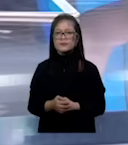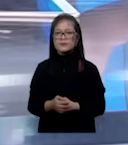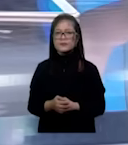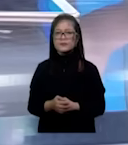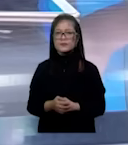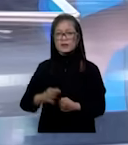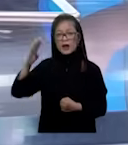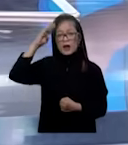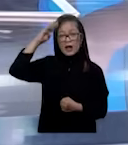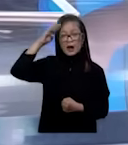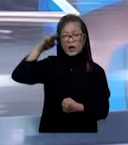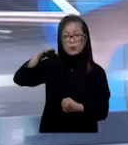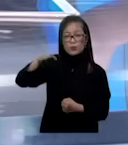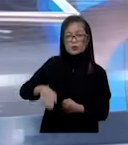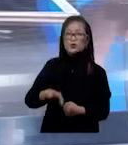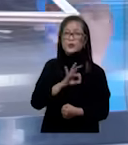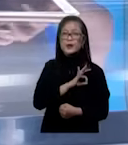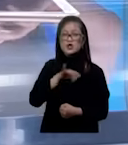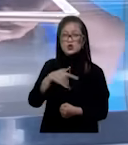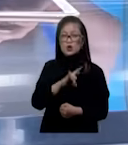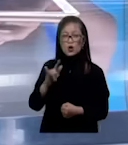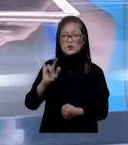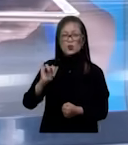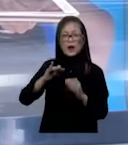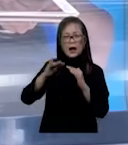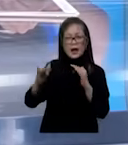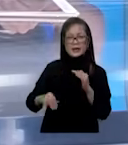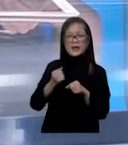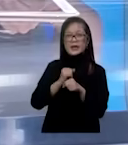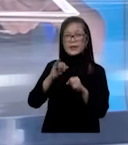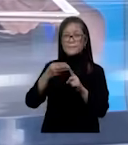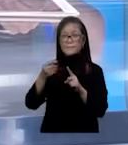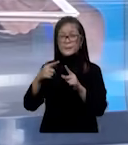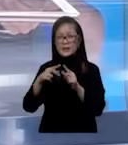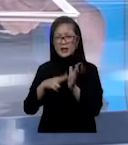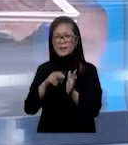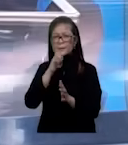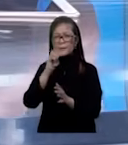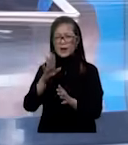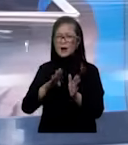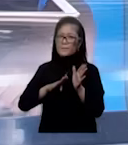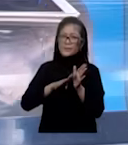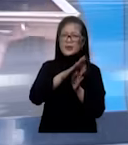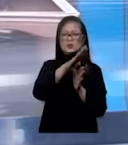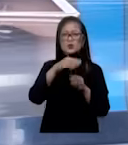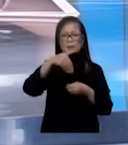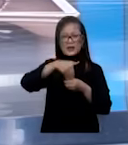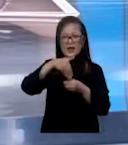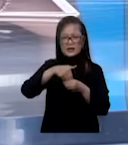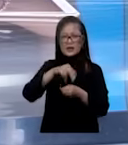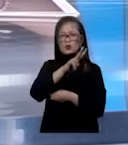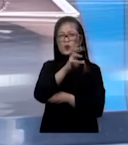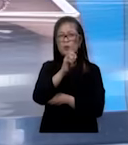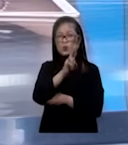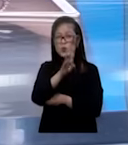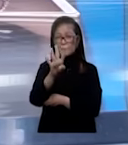Putra bungsu Presiden Jokowi yang juga adik wali kota Solo Gibran Rakabuming Raka, Kaisang Pangarep menyatakan akan maju dalam Pilkada